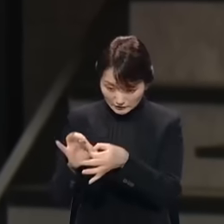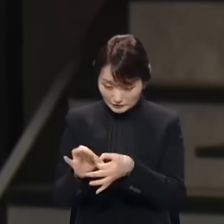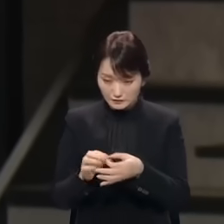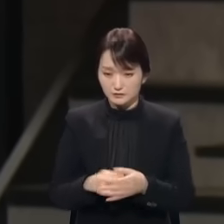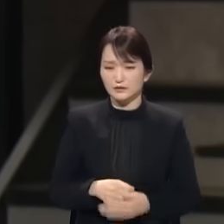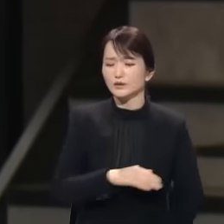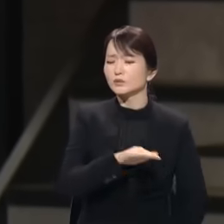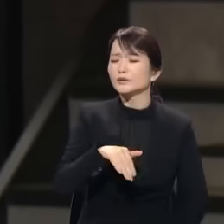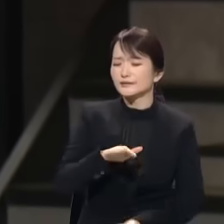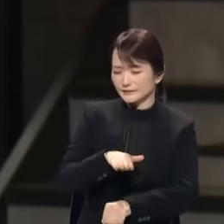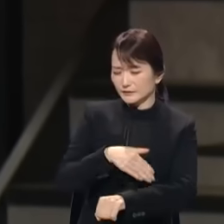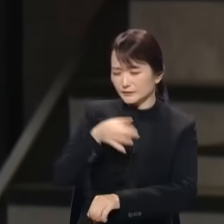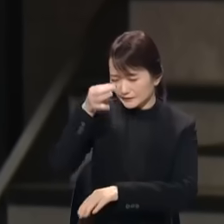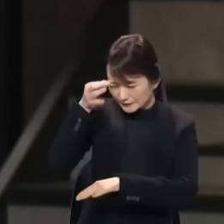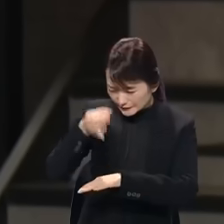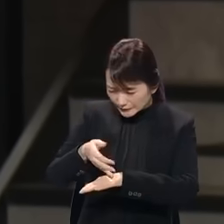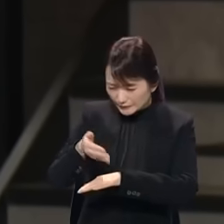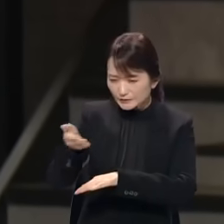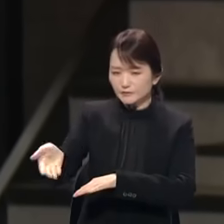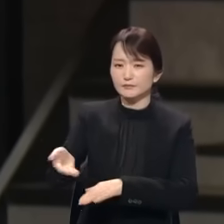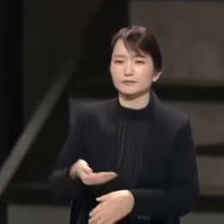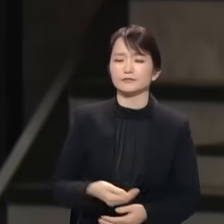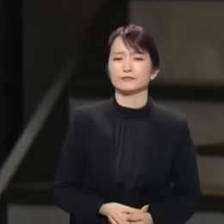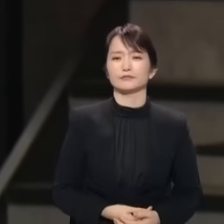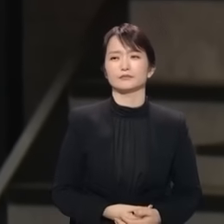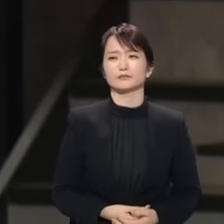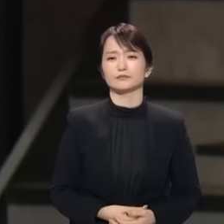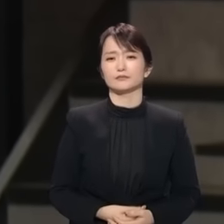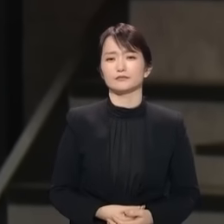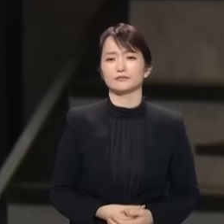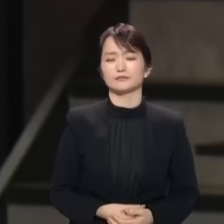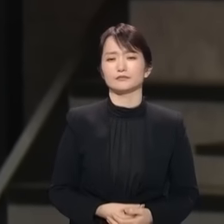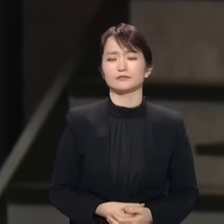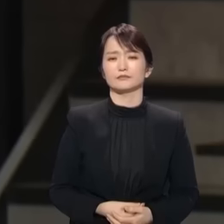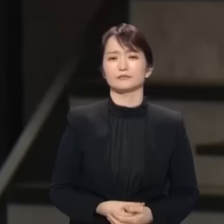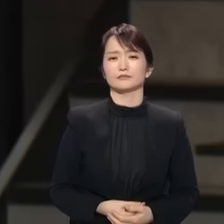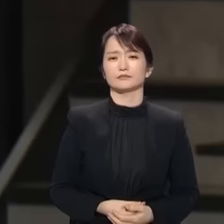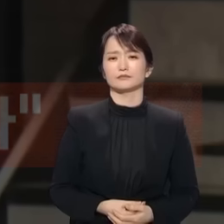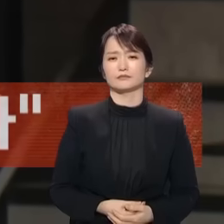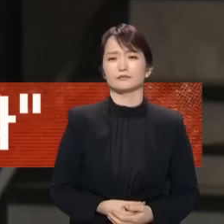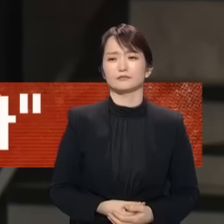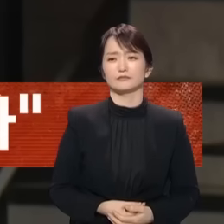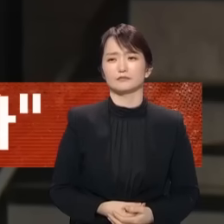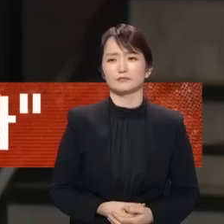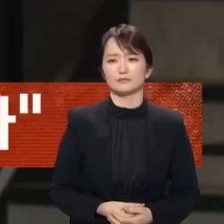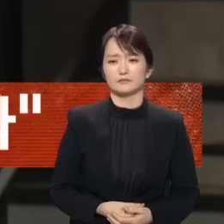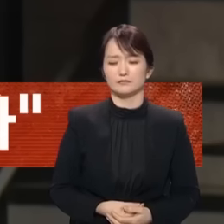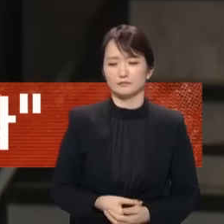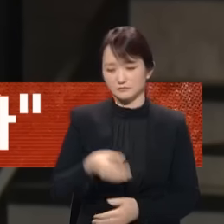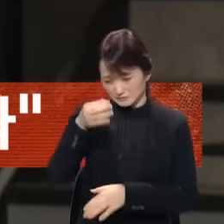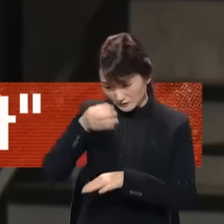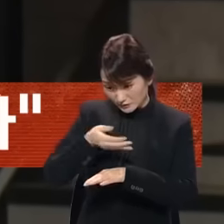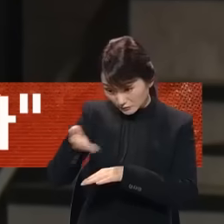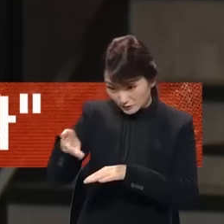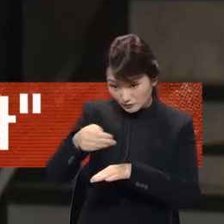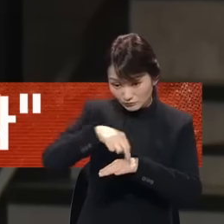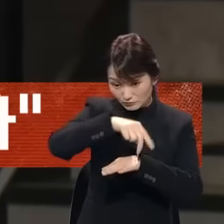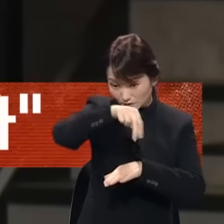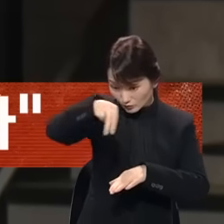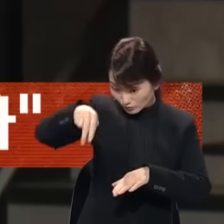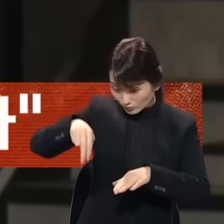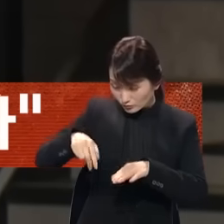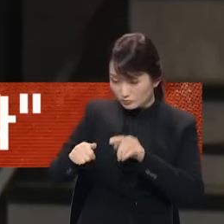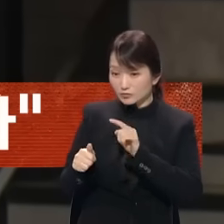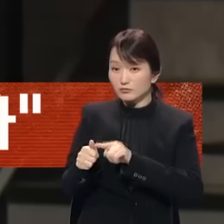사과를 갖다 했다라고 합니다 그런데 사실 뭐 그 정도 얘기를 하면은 내려갔었는데이 김씨 같은